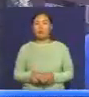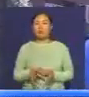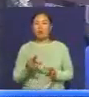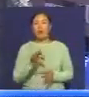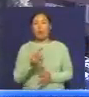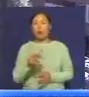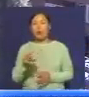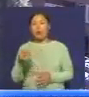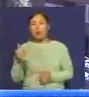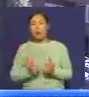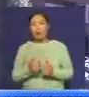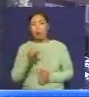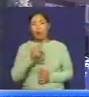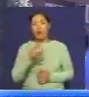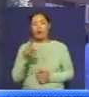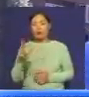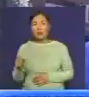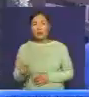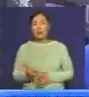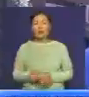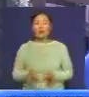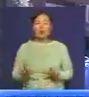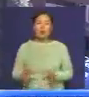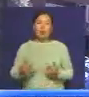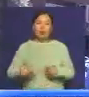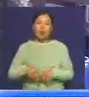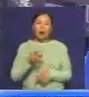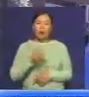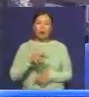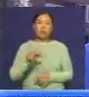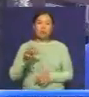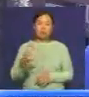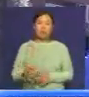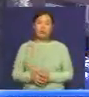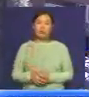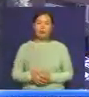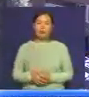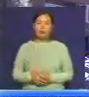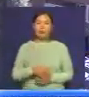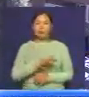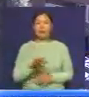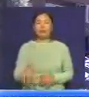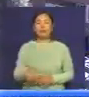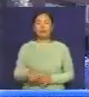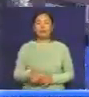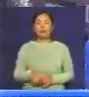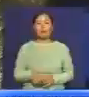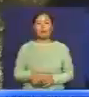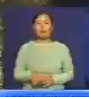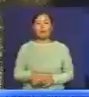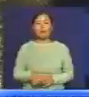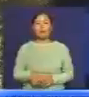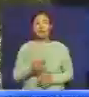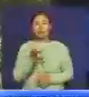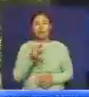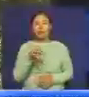тендеру от УСК, то есть по месторождению «Каламхаз». Ну, сейчас, в данный момент, по профессии работаю, отдел кадром работаю.